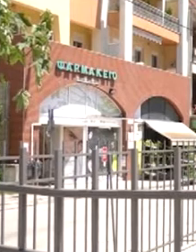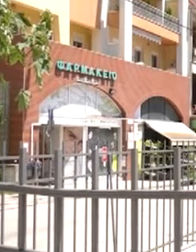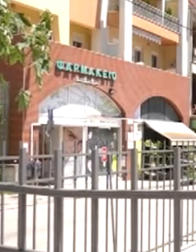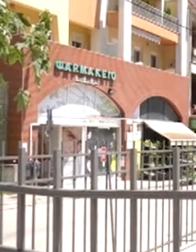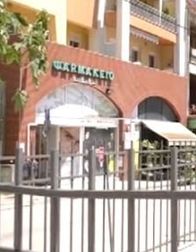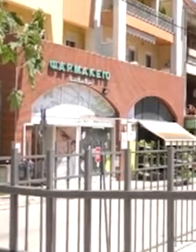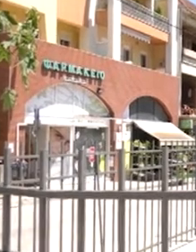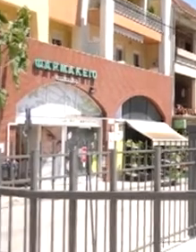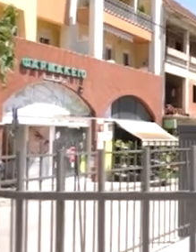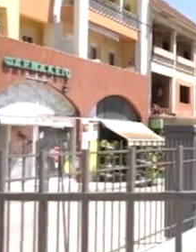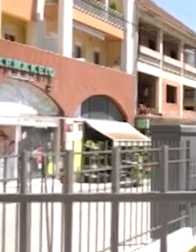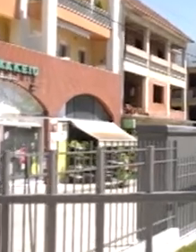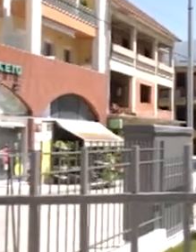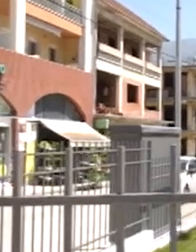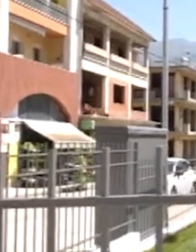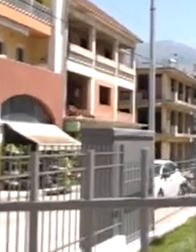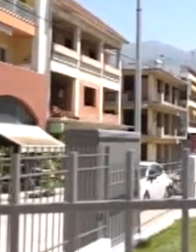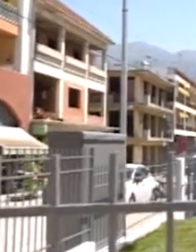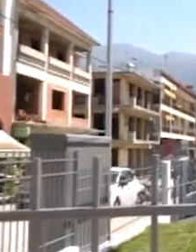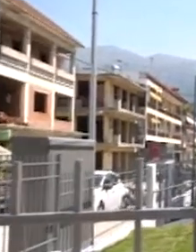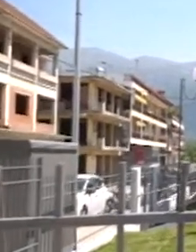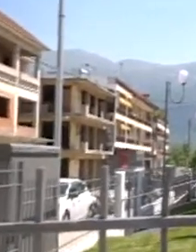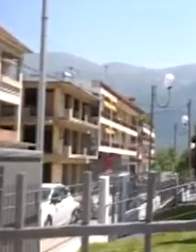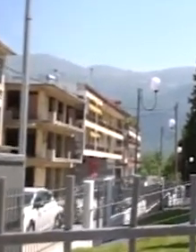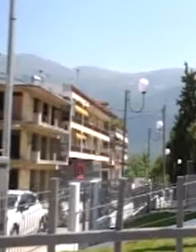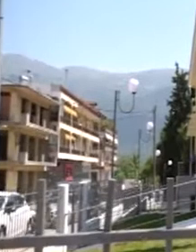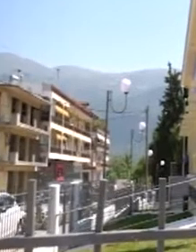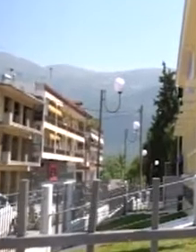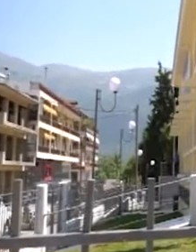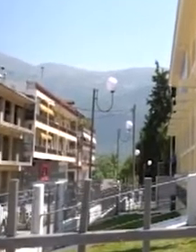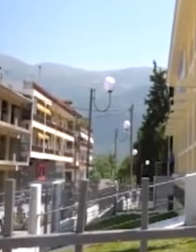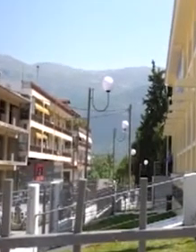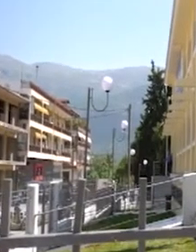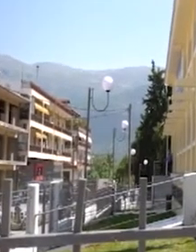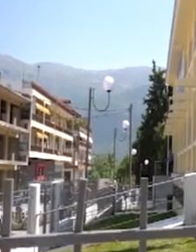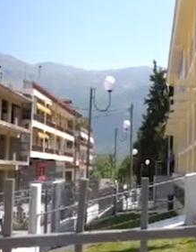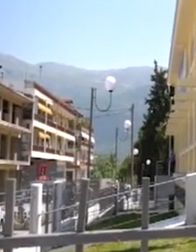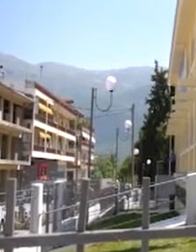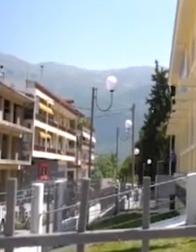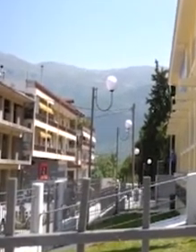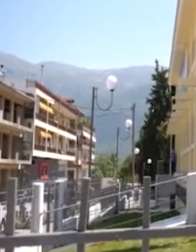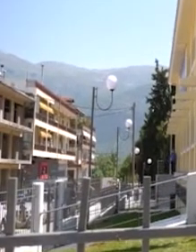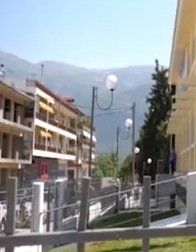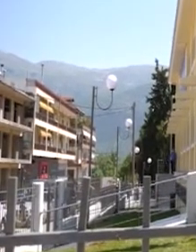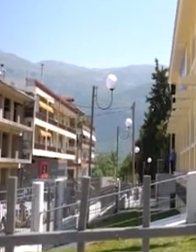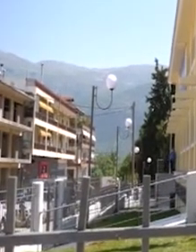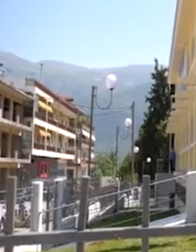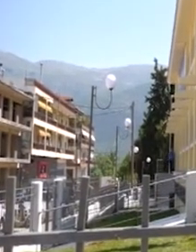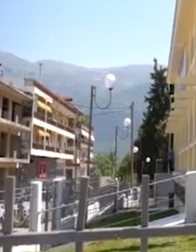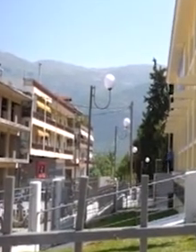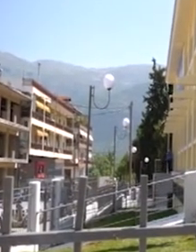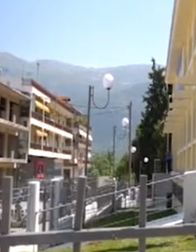θα είναι εθελοντικός και είναι απαραίτητη συγκατάθεση των γονέων. Μάλιστα, η κυρία Θεοδωρίδου αναφέρθηκε στην μετάλλαξη Δέλτα που έχει αλλάξει τα